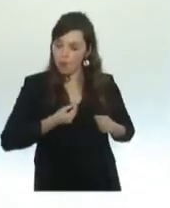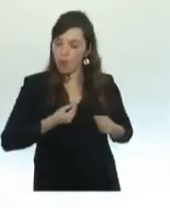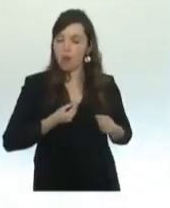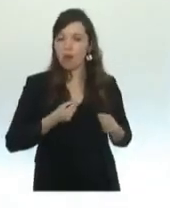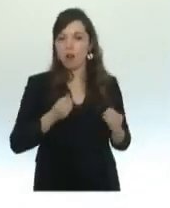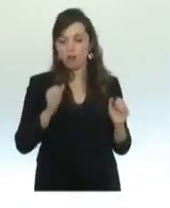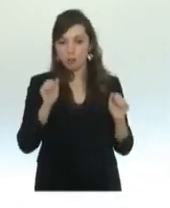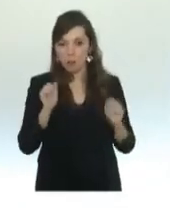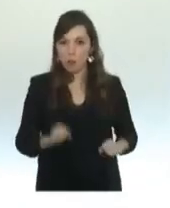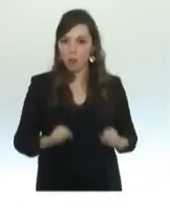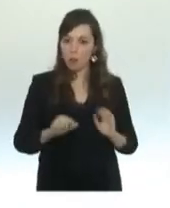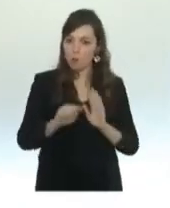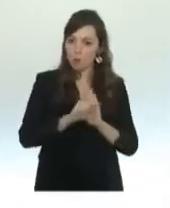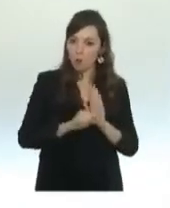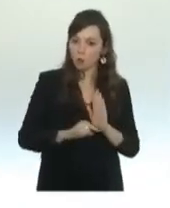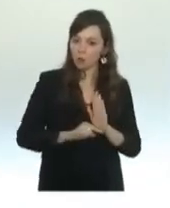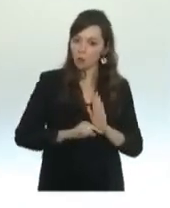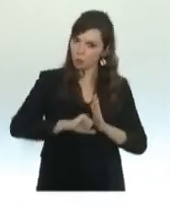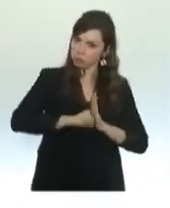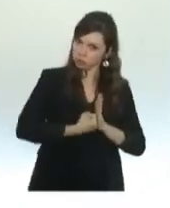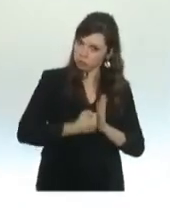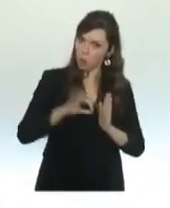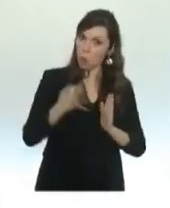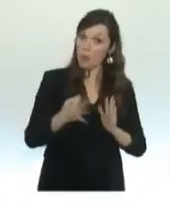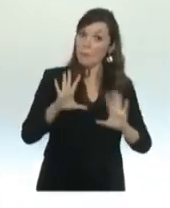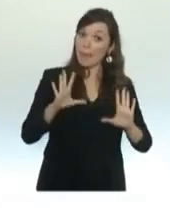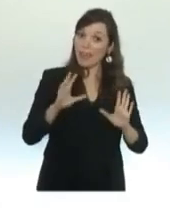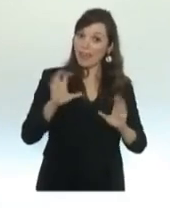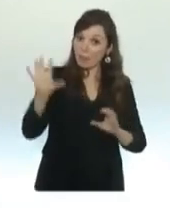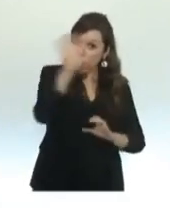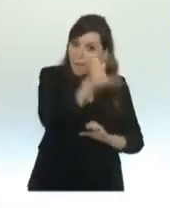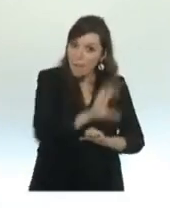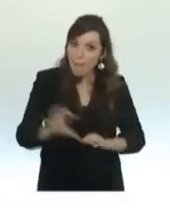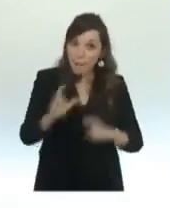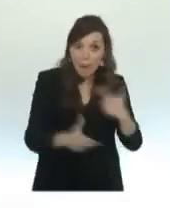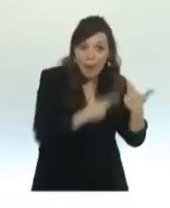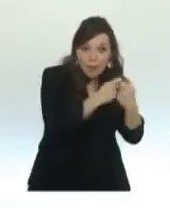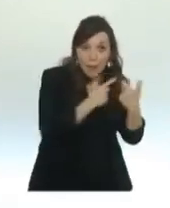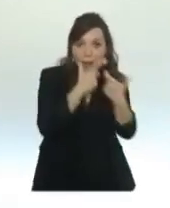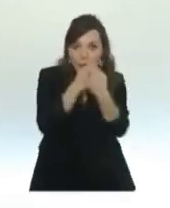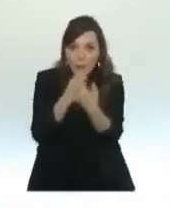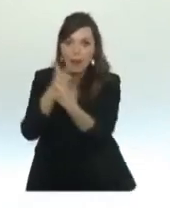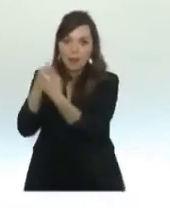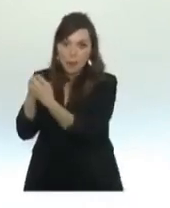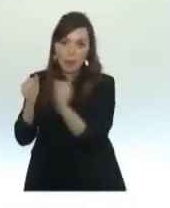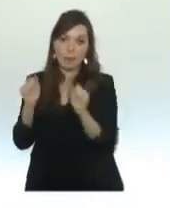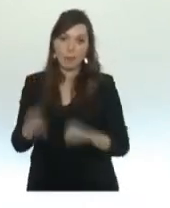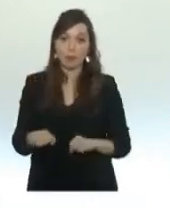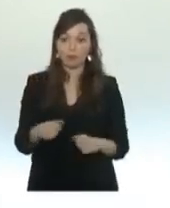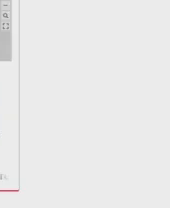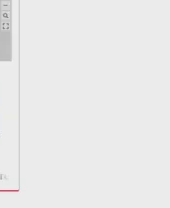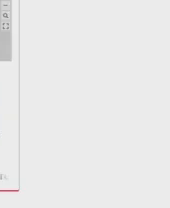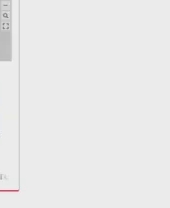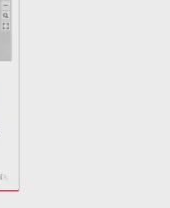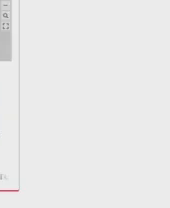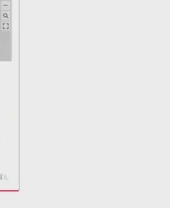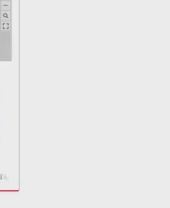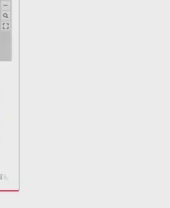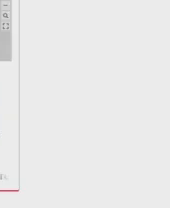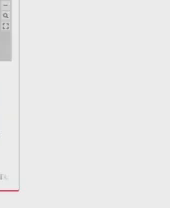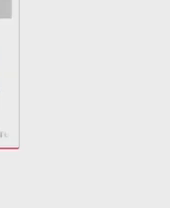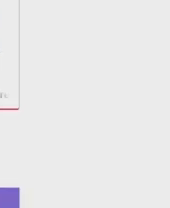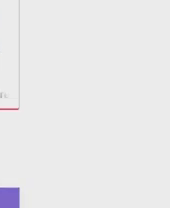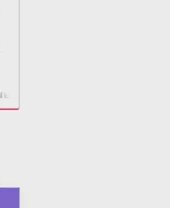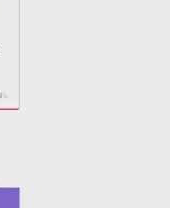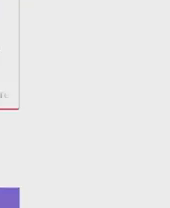politique aujourd'hui nous avons un avantage que les génération précédentes n'avait pas les données sont disponibles largement et